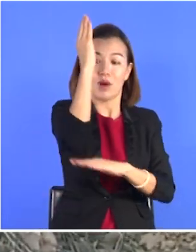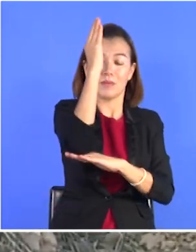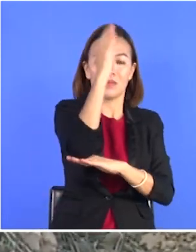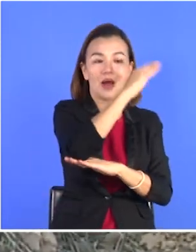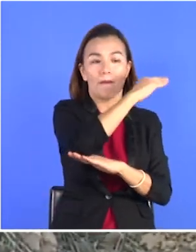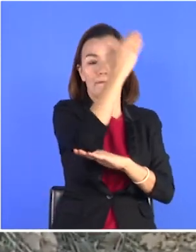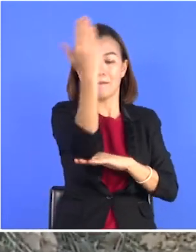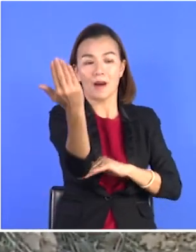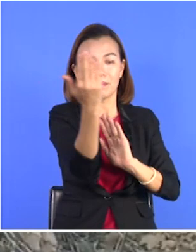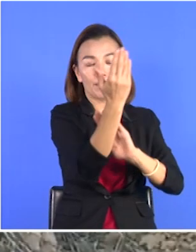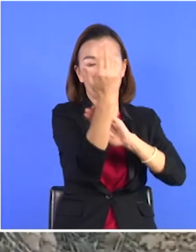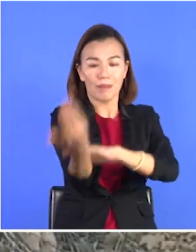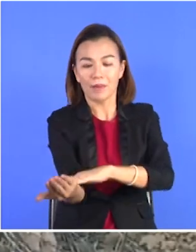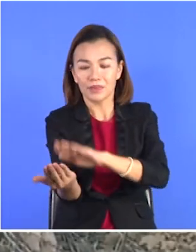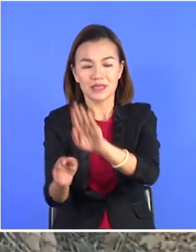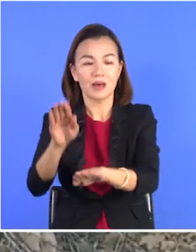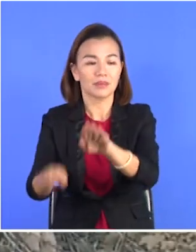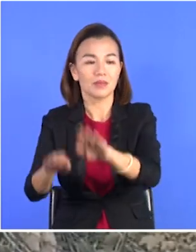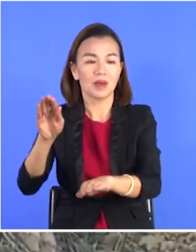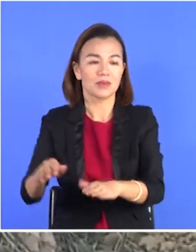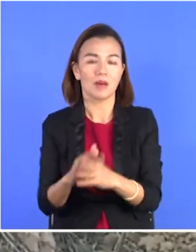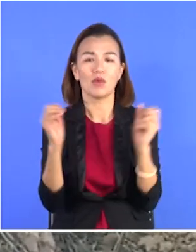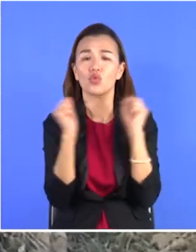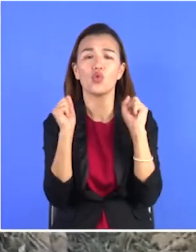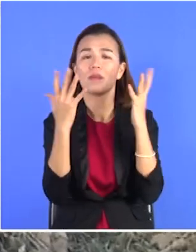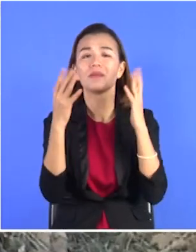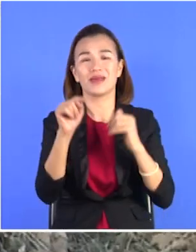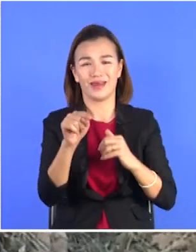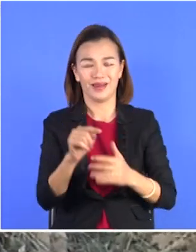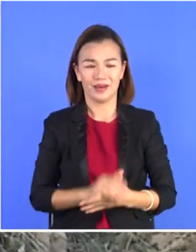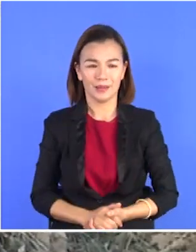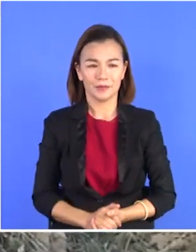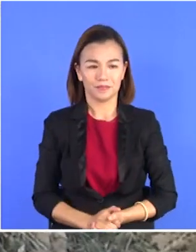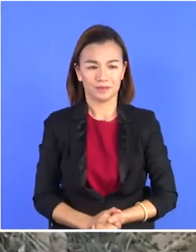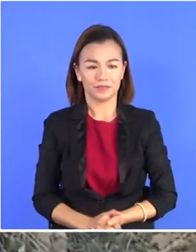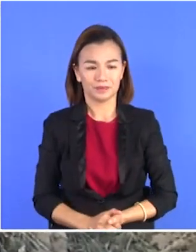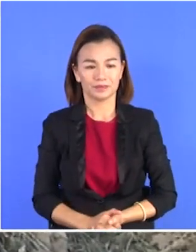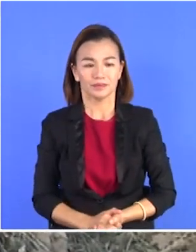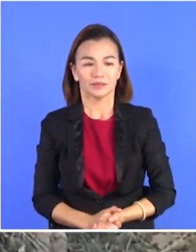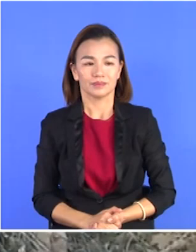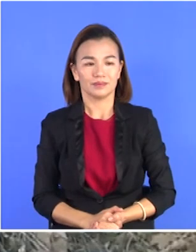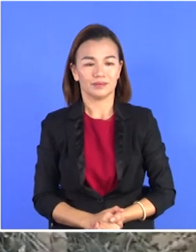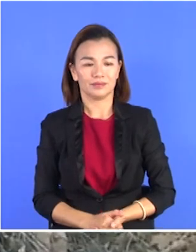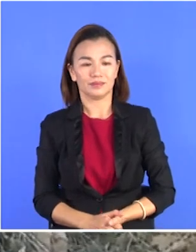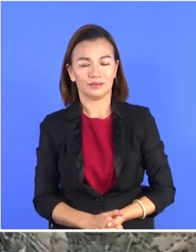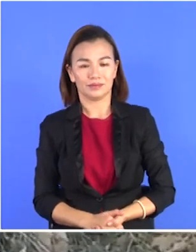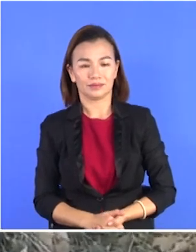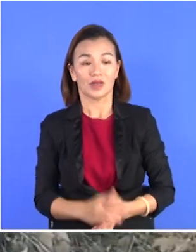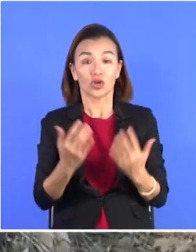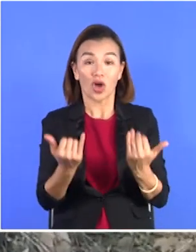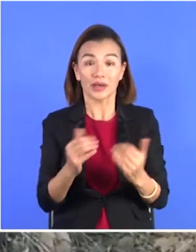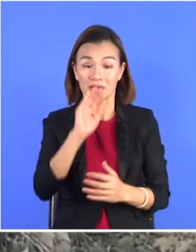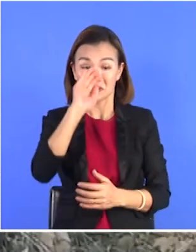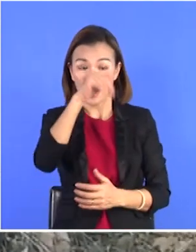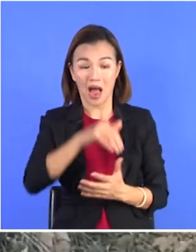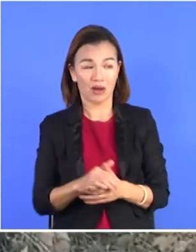กลัวแล้วมามันเกิดความไม่กลัวแล้วแล้วก็นั่นเลยทำล้าด้วย 2กกว่าเนี่ยทุกวันนี้ช้างแล้วไม่กลัวเลยนะไอ้